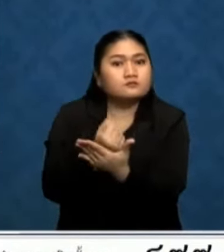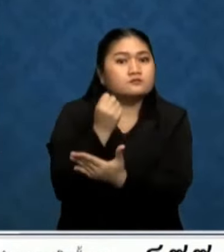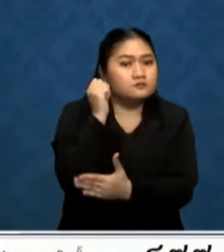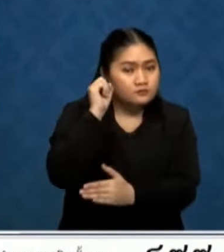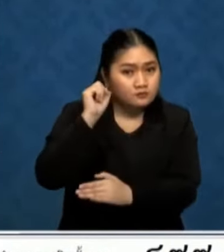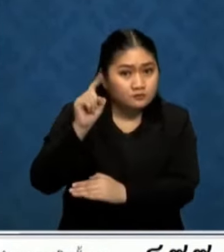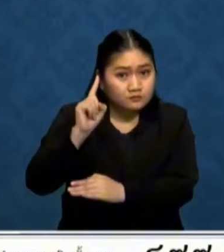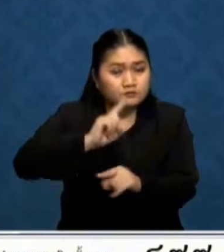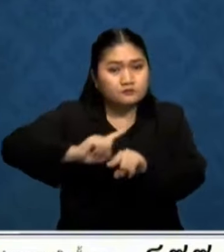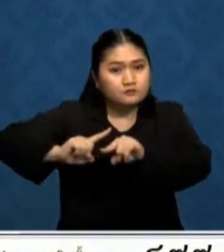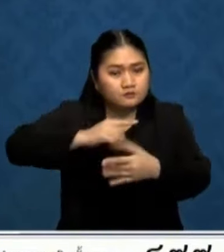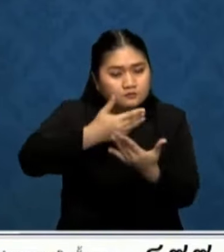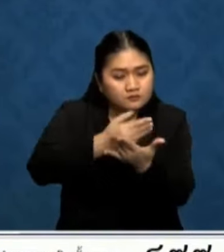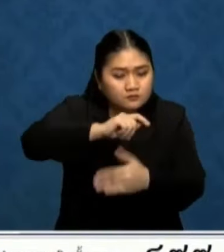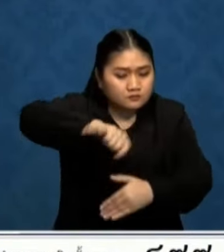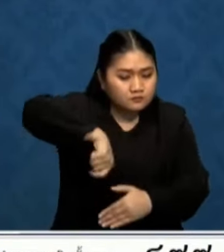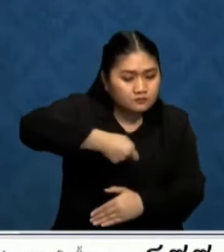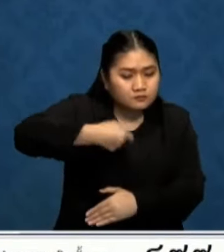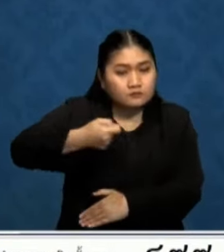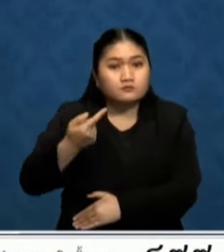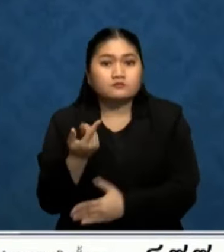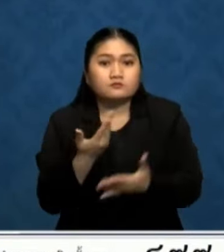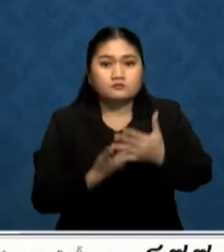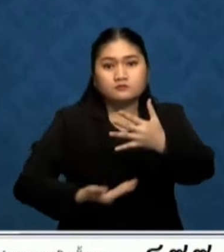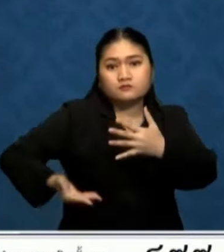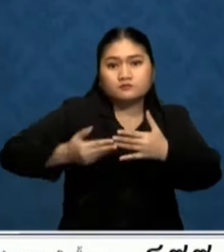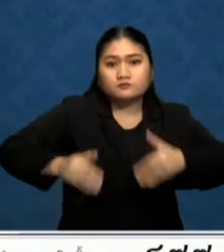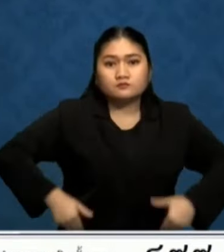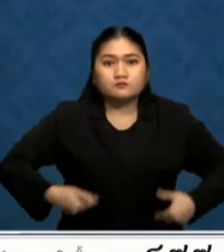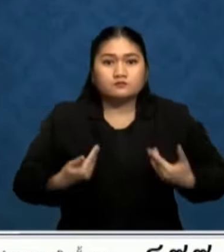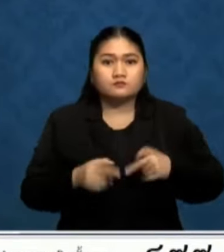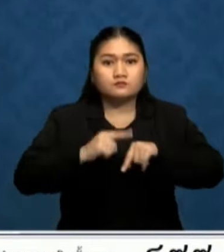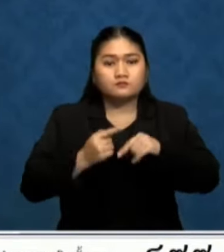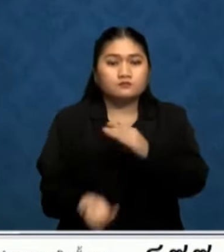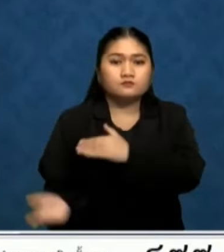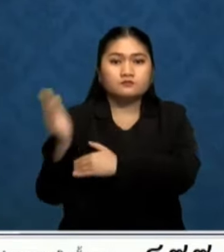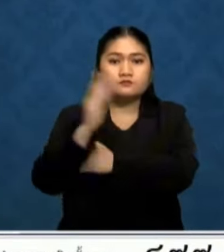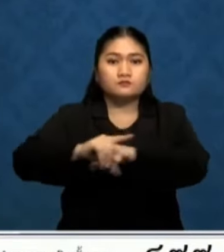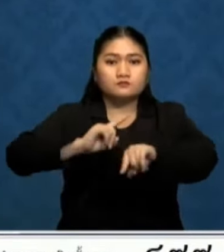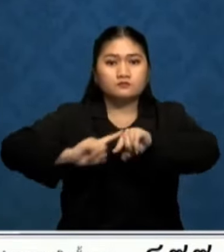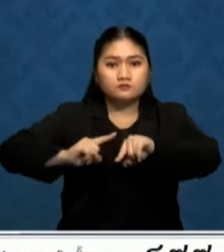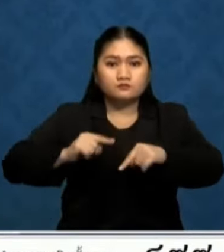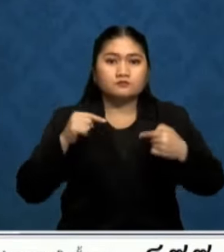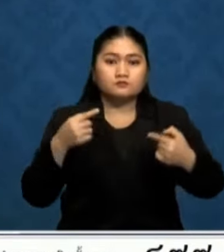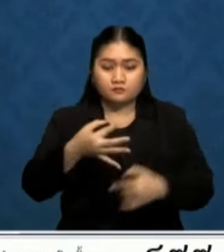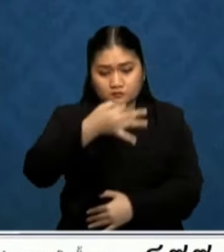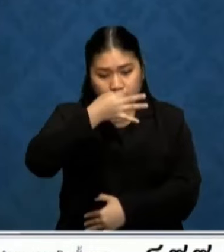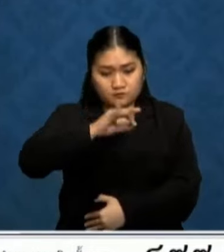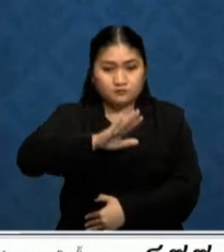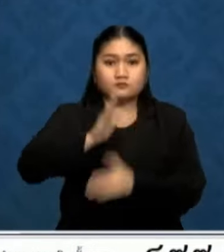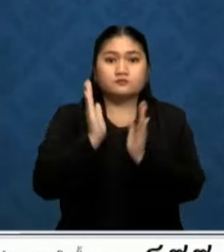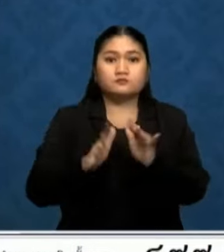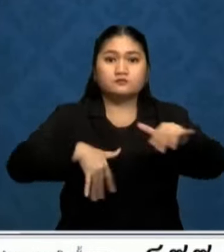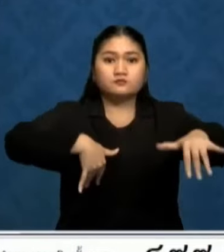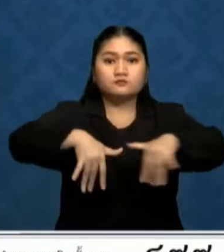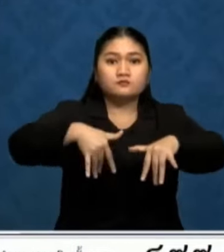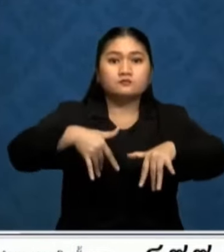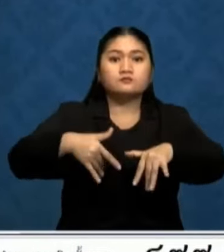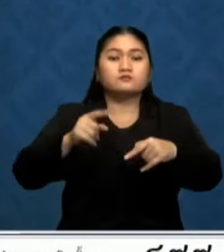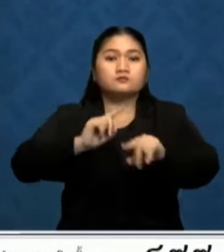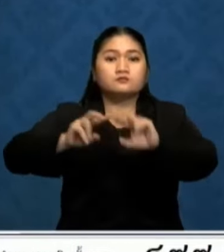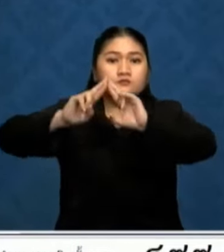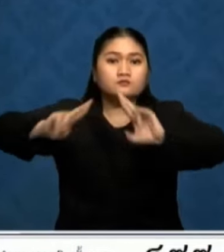้ที่ต่เพื่อยกระดับคุภาพชีวิตและกดรงชีพสรางโอกาในการประกอบอาชีพของประชาชน์และภาคธรกิจ